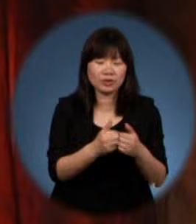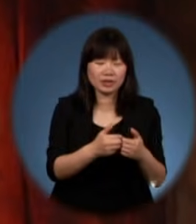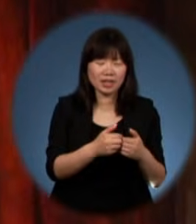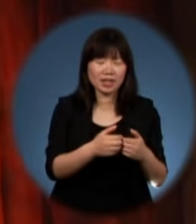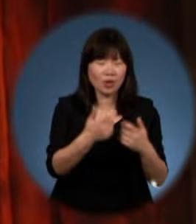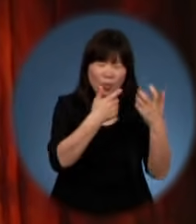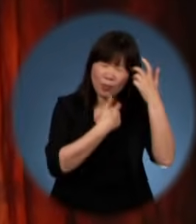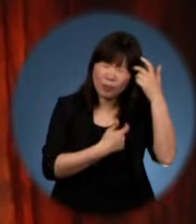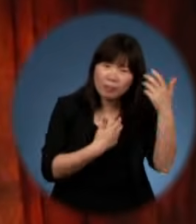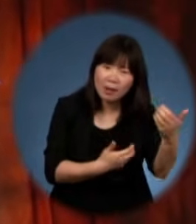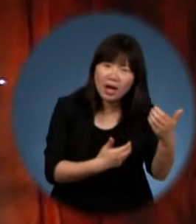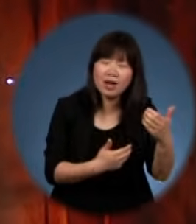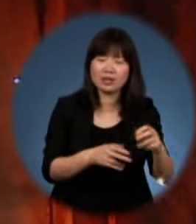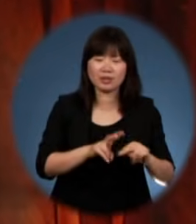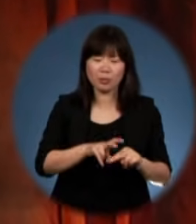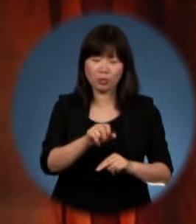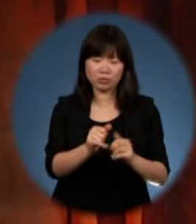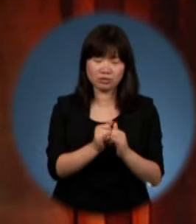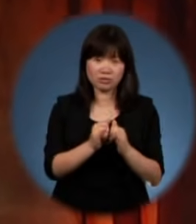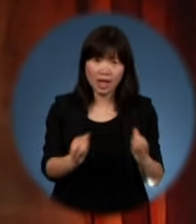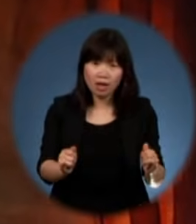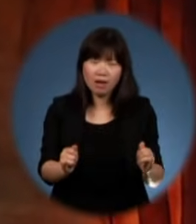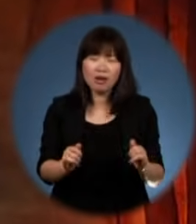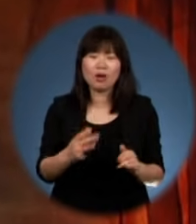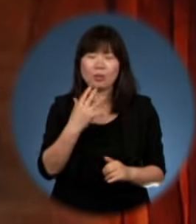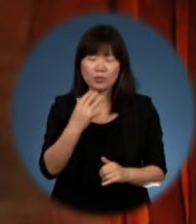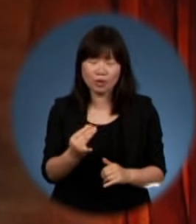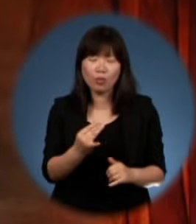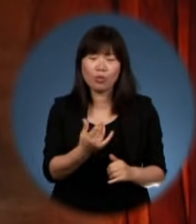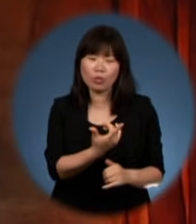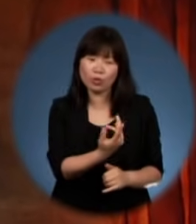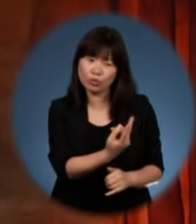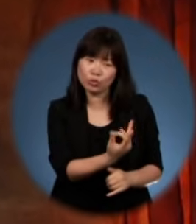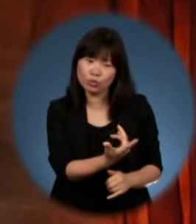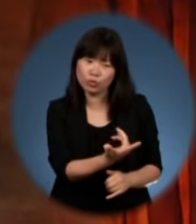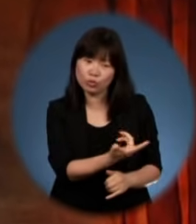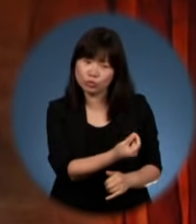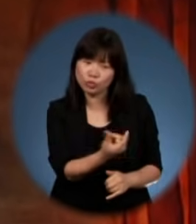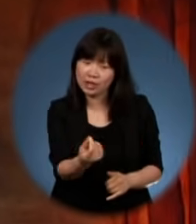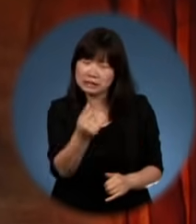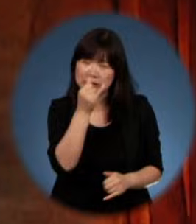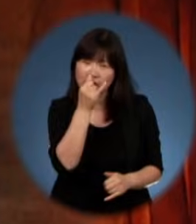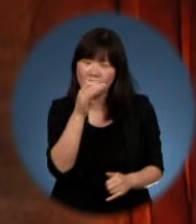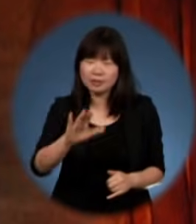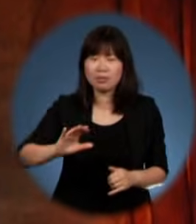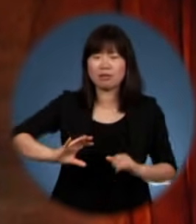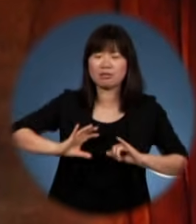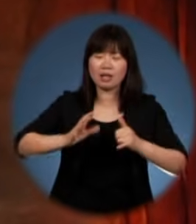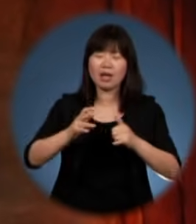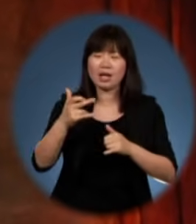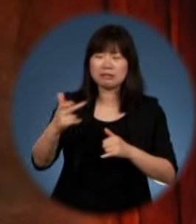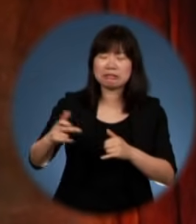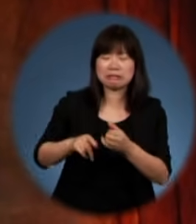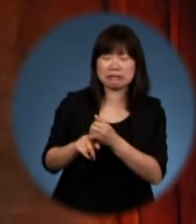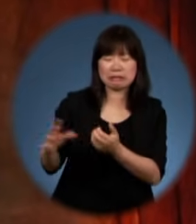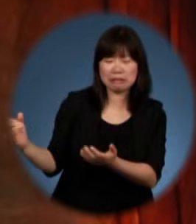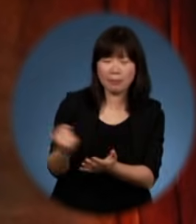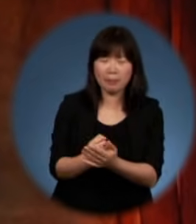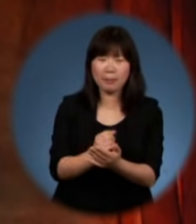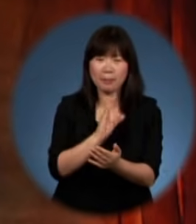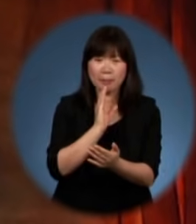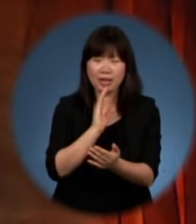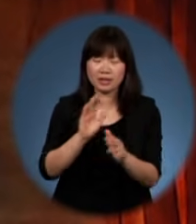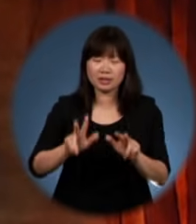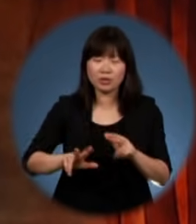이었으니까 정복자 였으니까 물론 그런 듣고 있습니다 하지만 그런 세계를 약의 큰 뜻을 품었다 는 거죠 이제